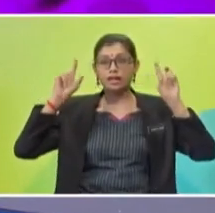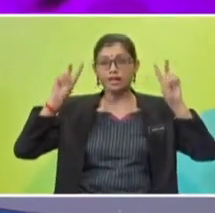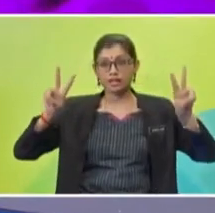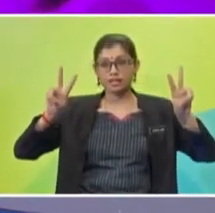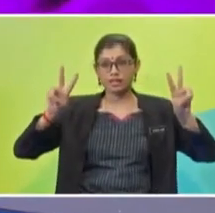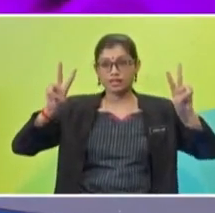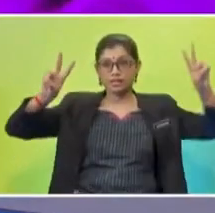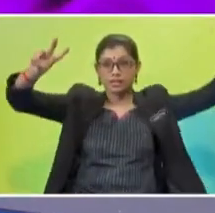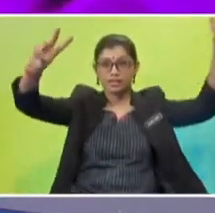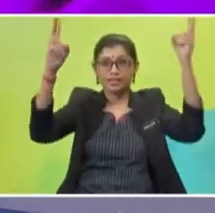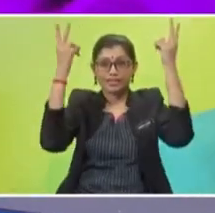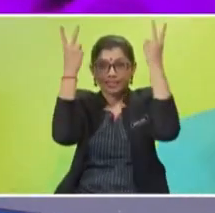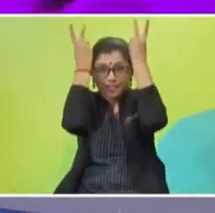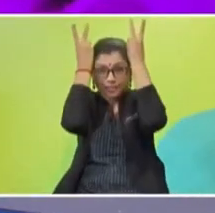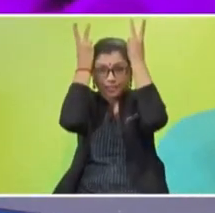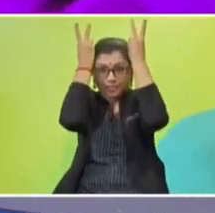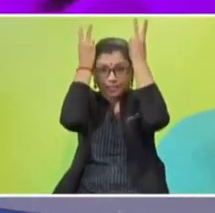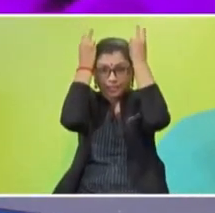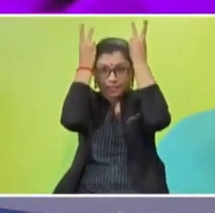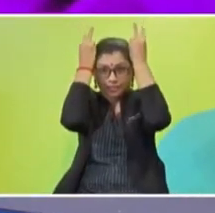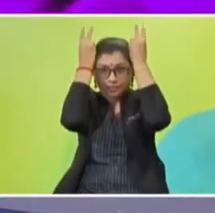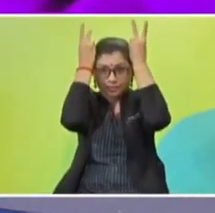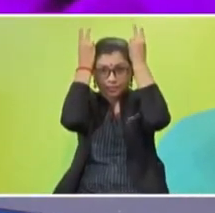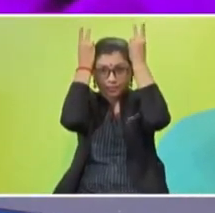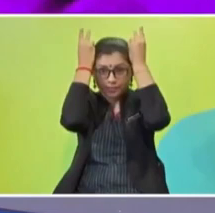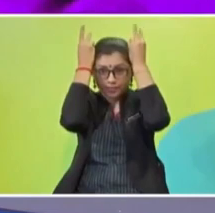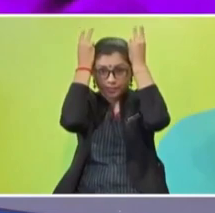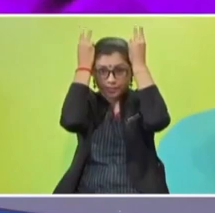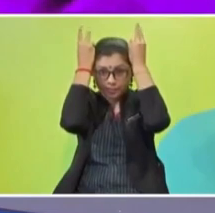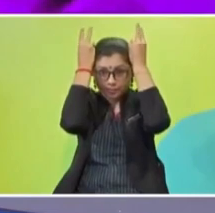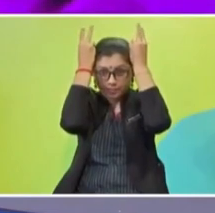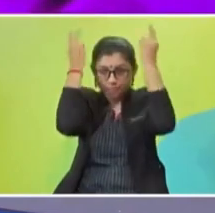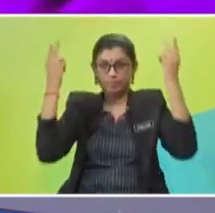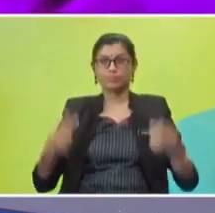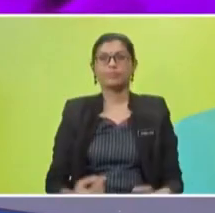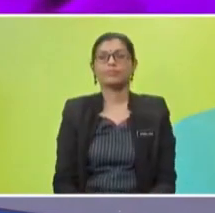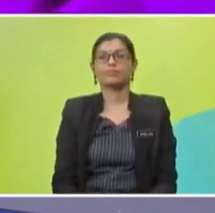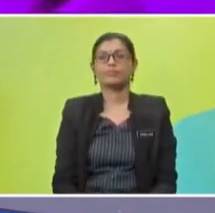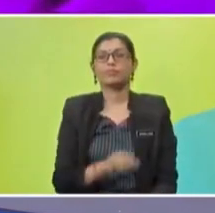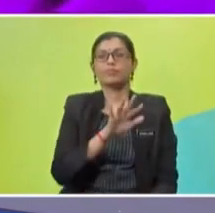itu coba like Oke oke